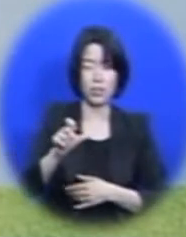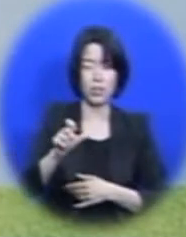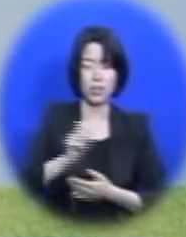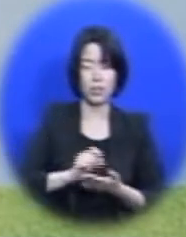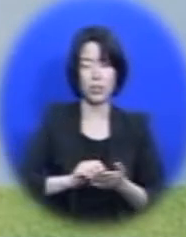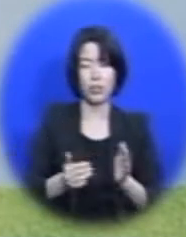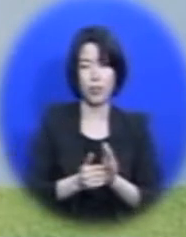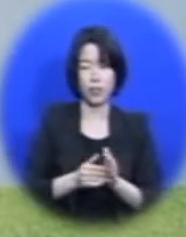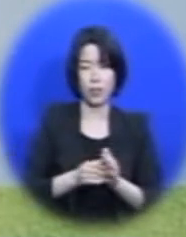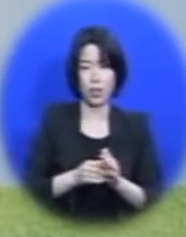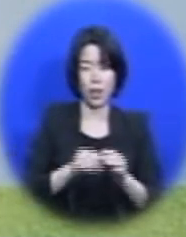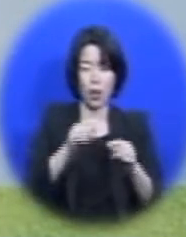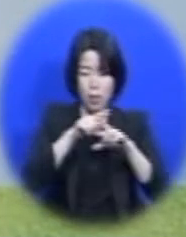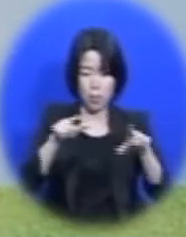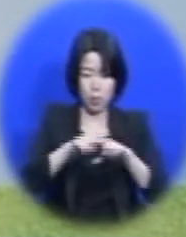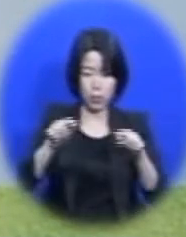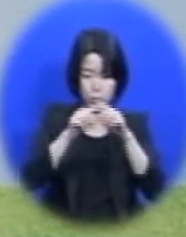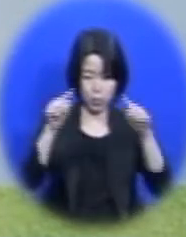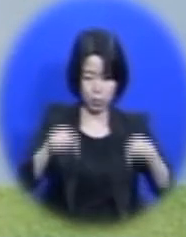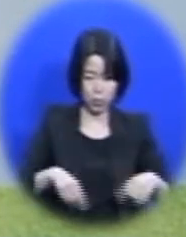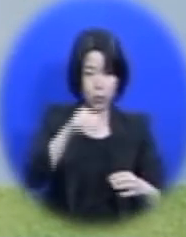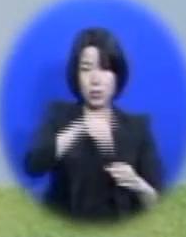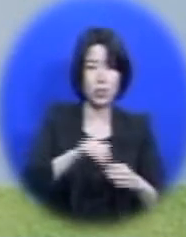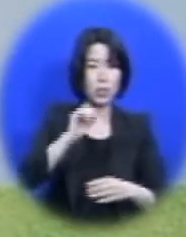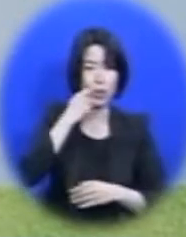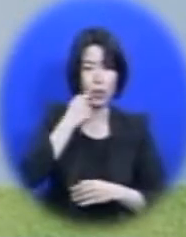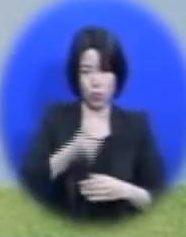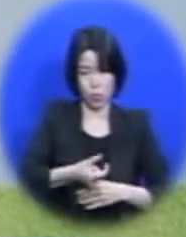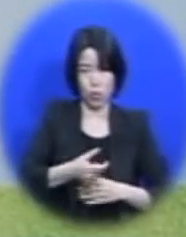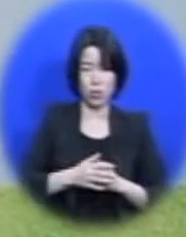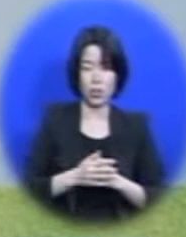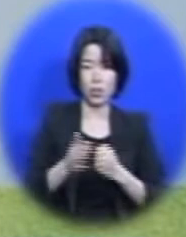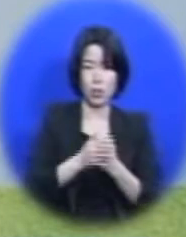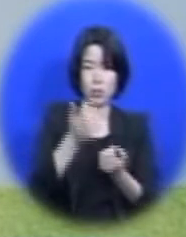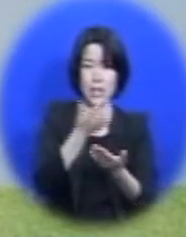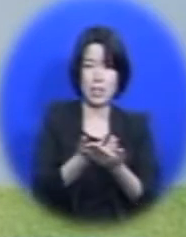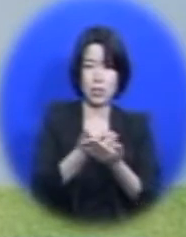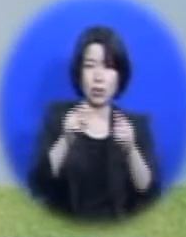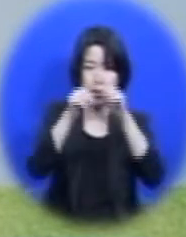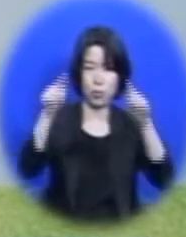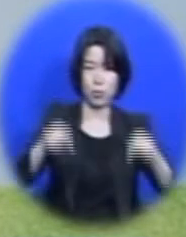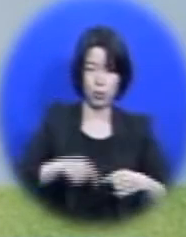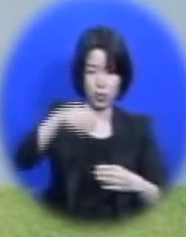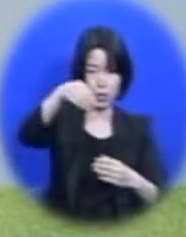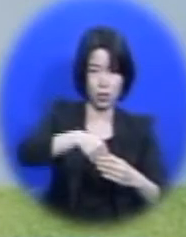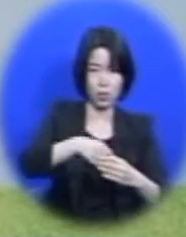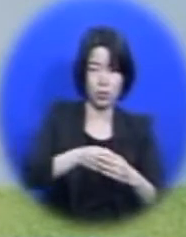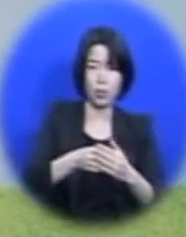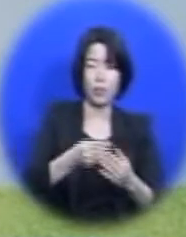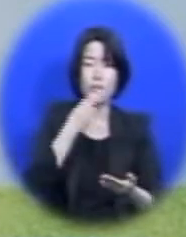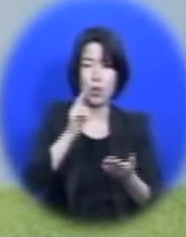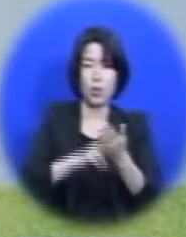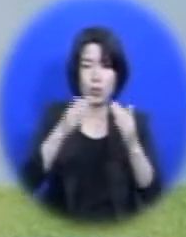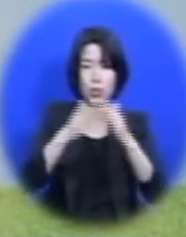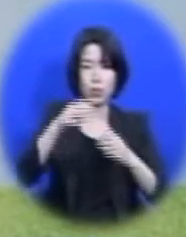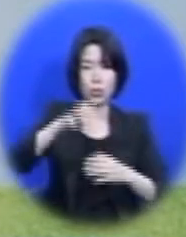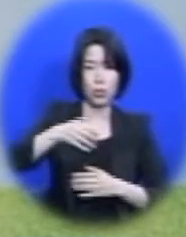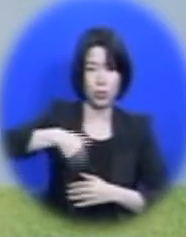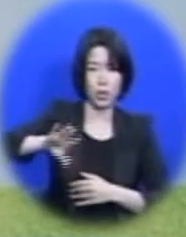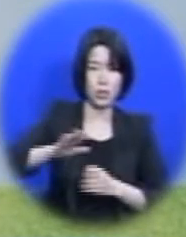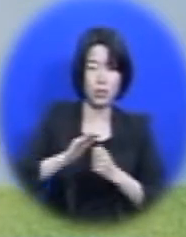그걸 일반 편지 봉투에 넣을 수가 없더래. 너무 많았어. 그래서 서류 봉투에다가 그걸 넣어가지고 우체국으로 달려가서